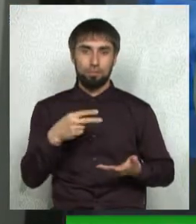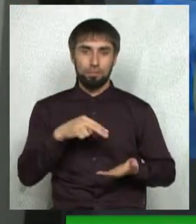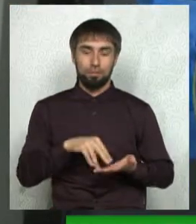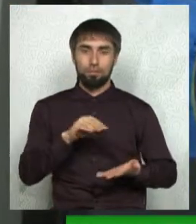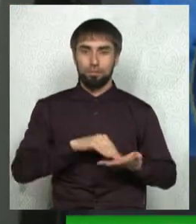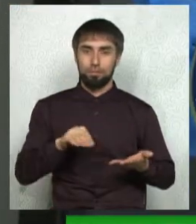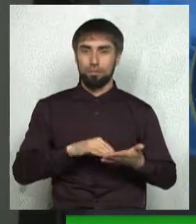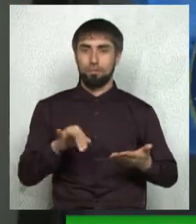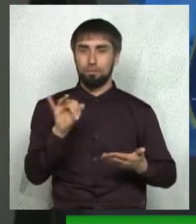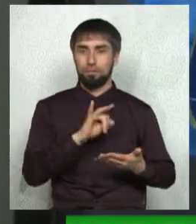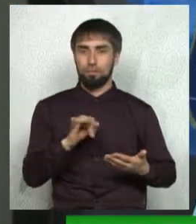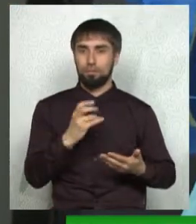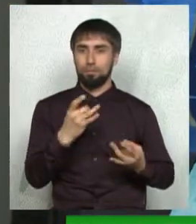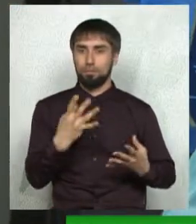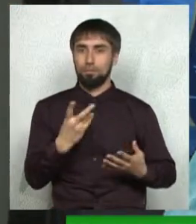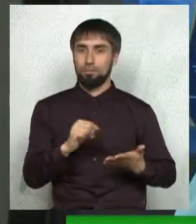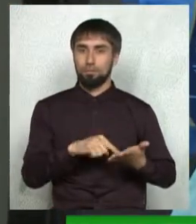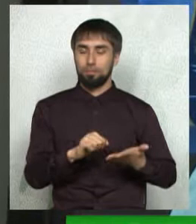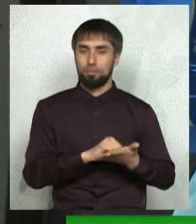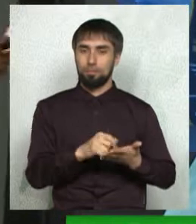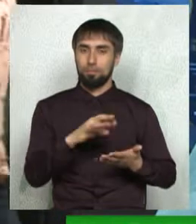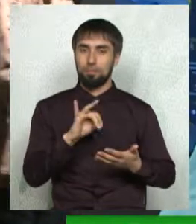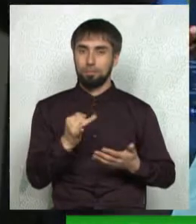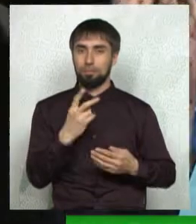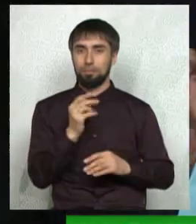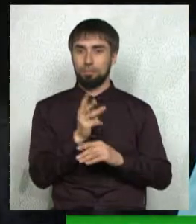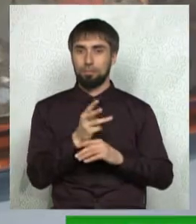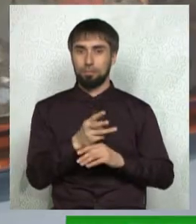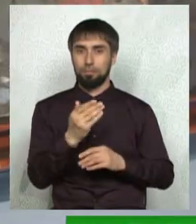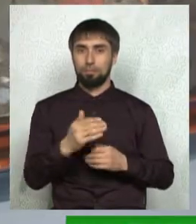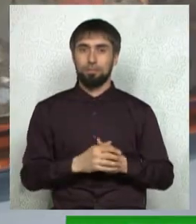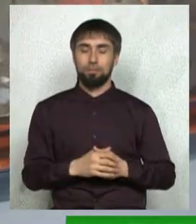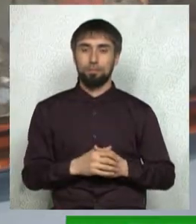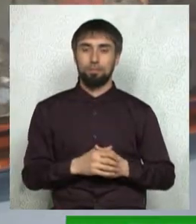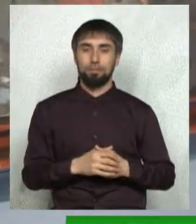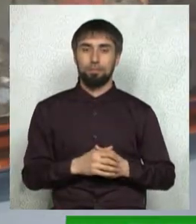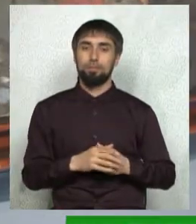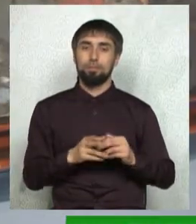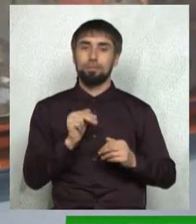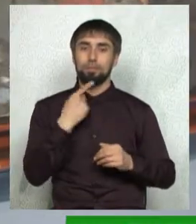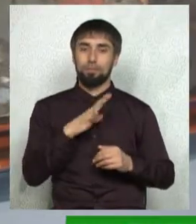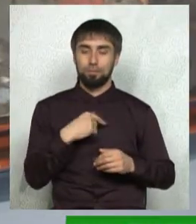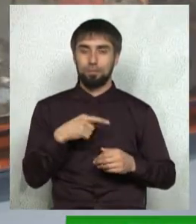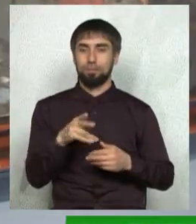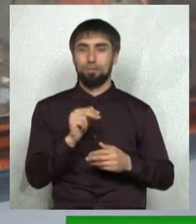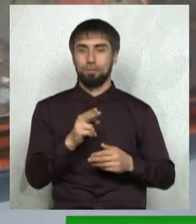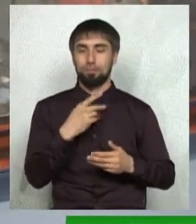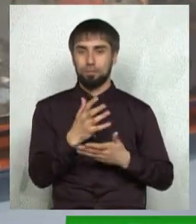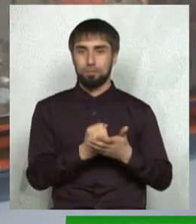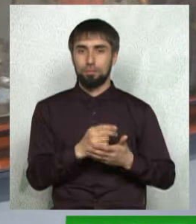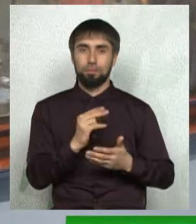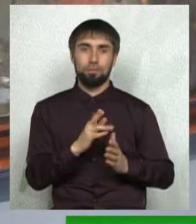записывать истории очевидцев не просто на бумагу, но еще и на видеоносители. Как я сказала, это, конечно же, сохранение как можно